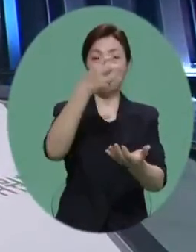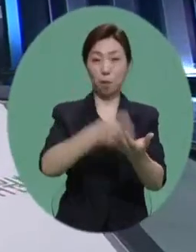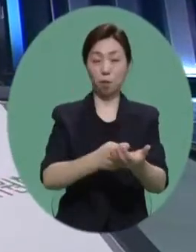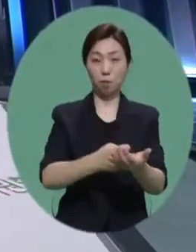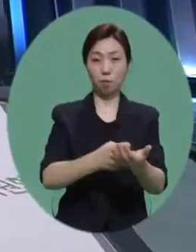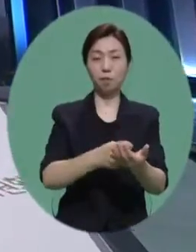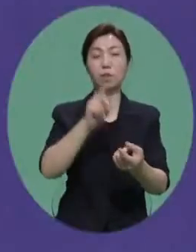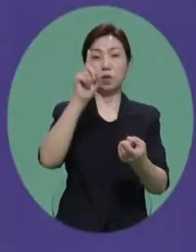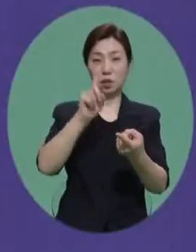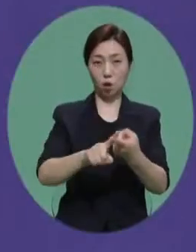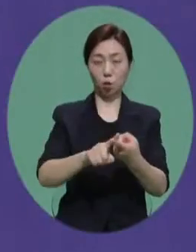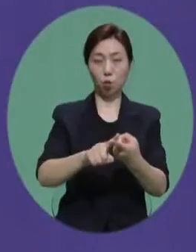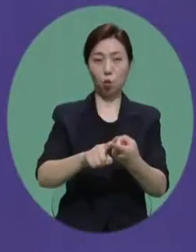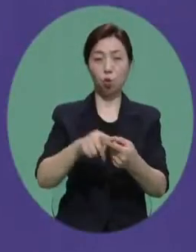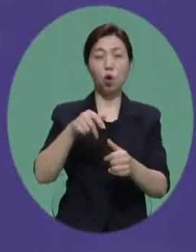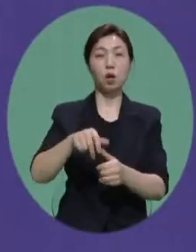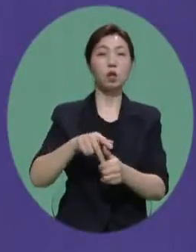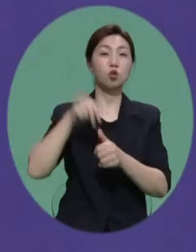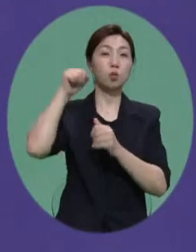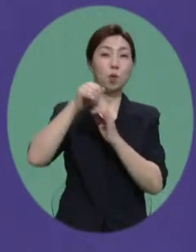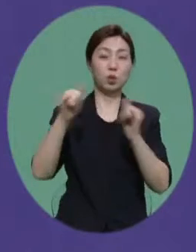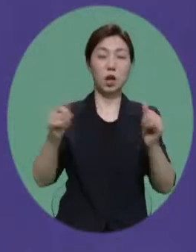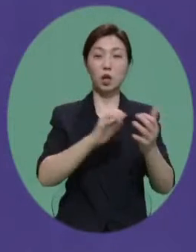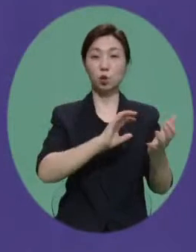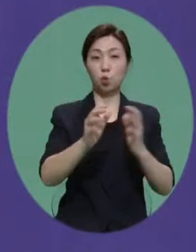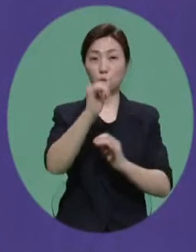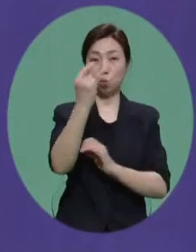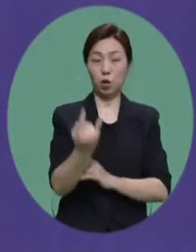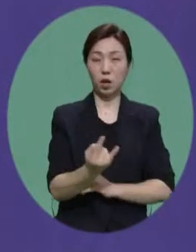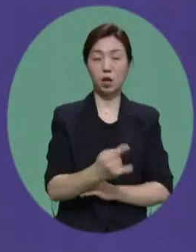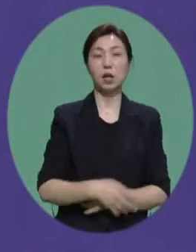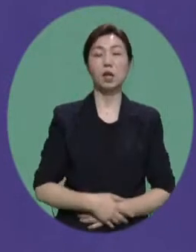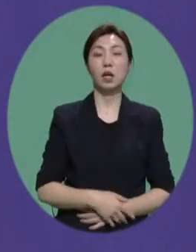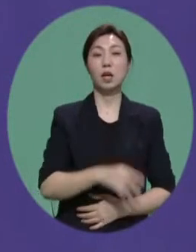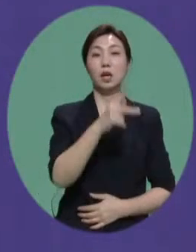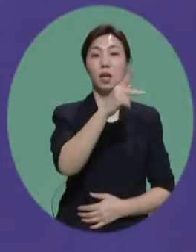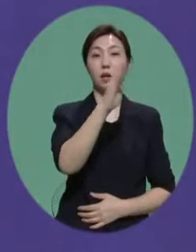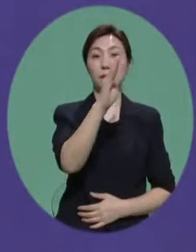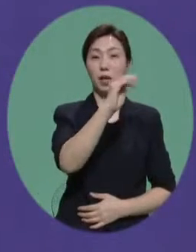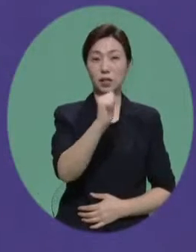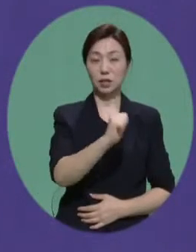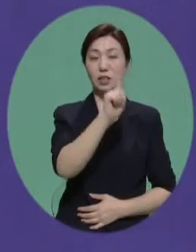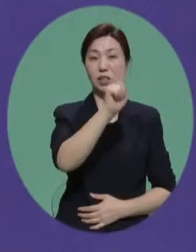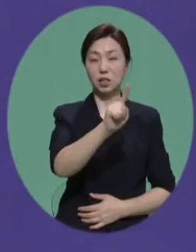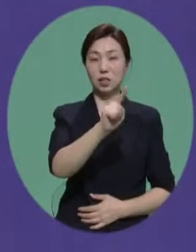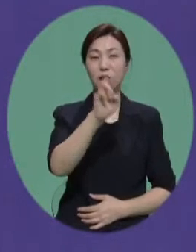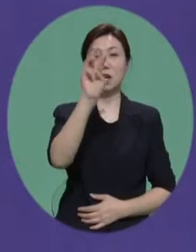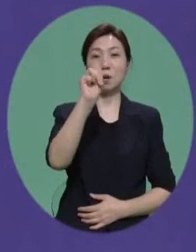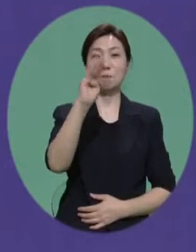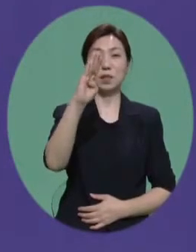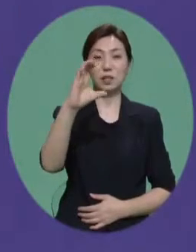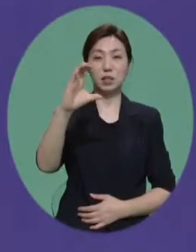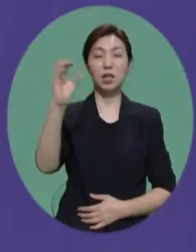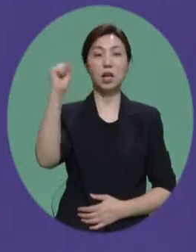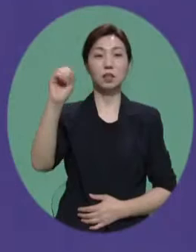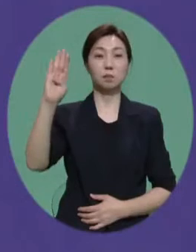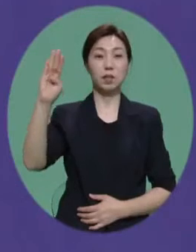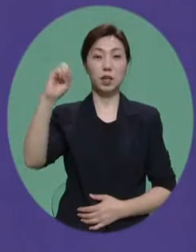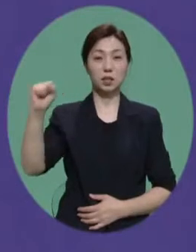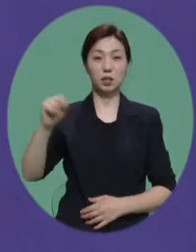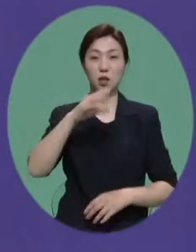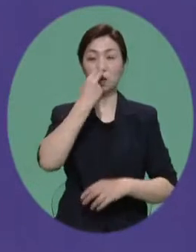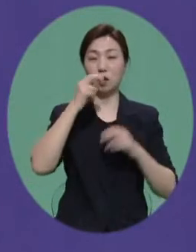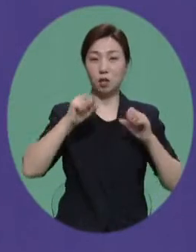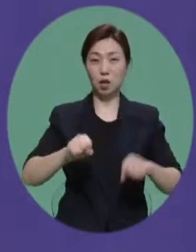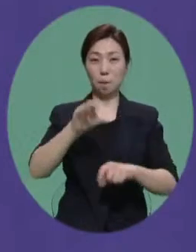토로 위원회가 주관하는 후보자 토론 회로 천재 kbs 1tv mbc sbs 측에 동시에 생중계 되고 있습니다 자